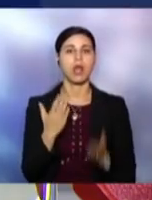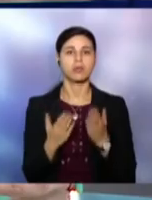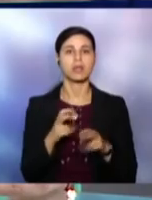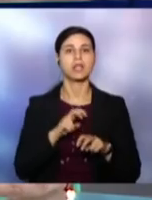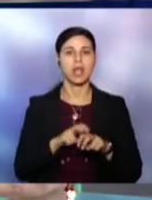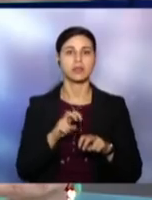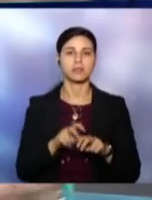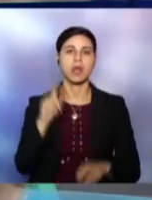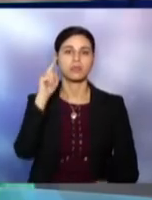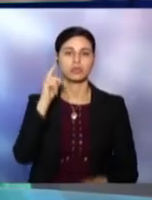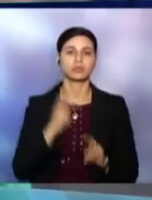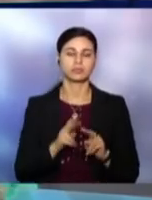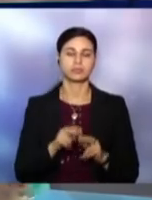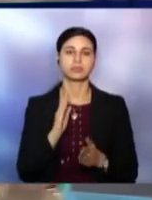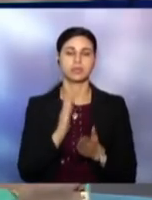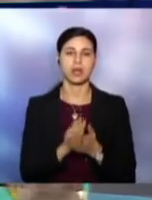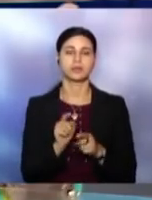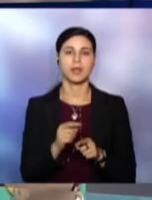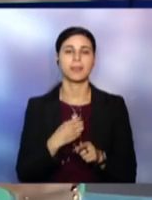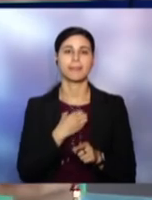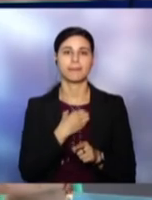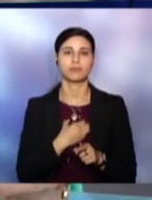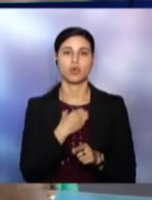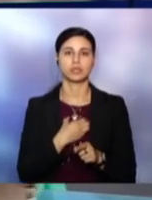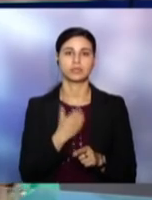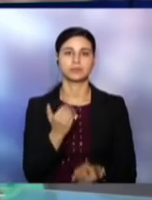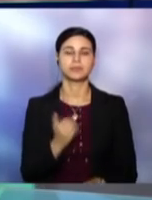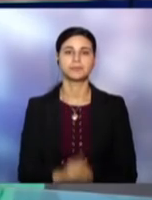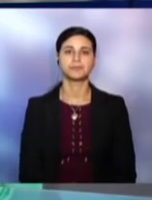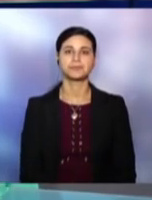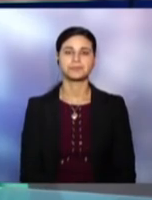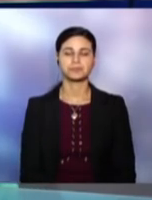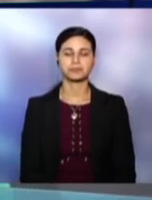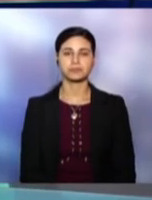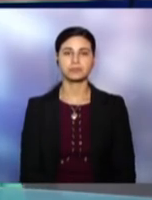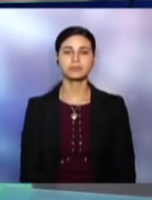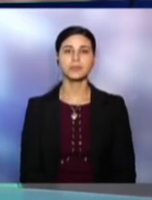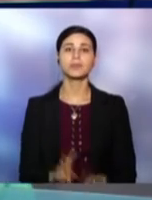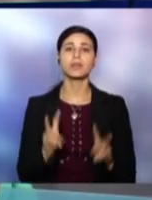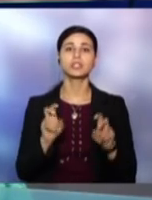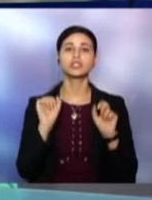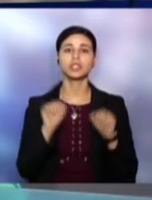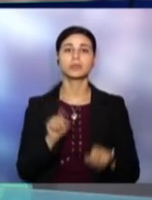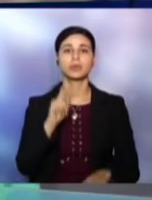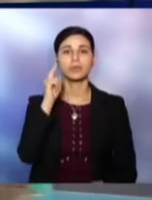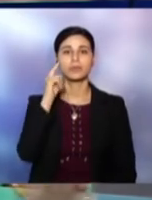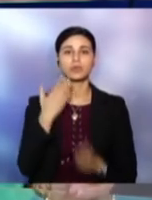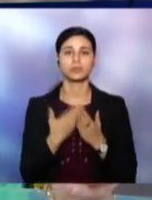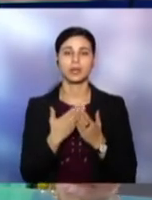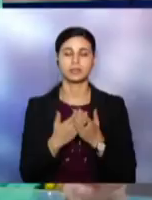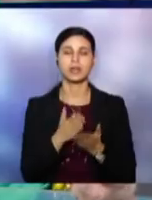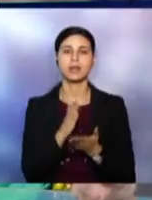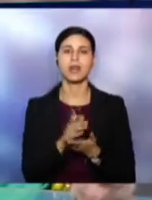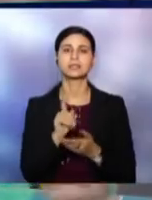ექიმა ივარაუდა რომ აქ იყო ბრონქიტი, რომელიც თქვათ იყო ბაქტერიული. რითი შეიძლება რომ თქვათ ვიფიქროთ, ხო? თქვათ არის